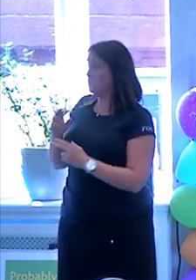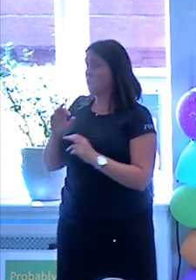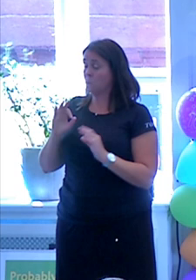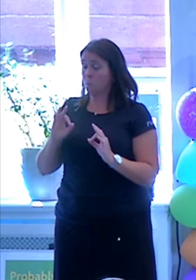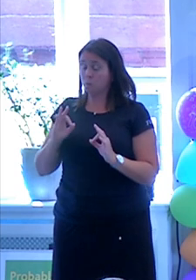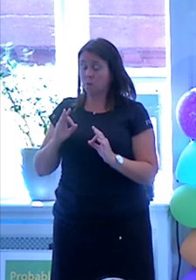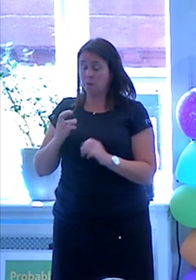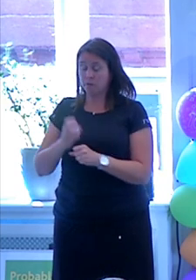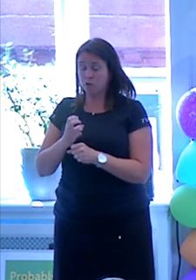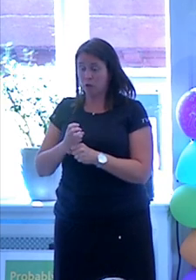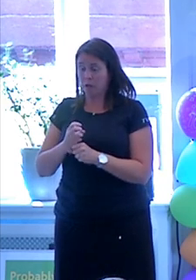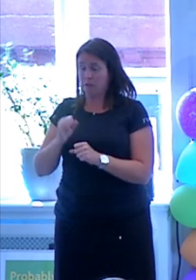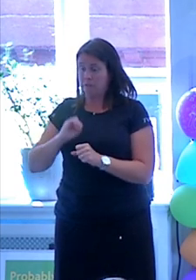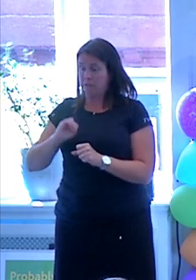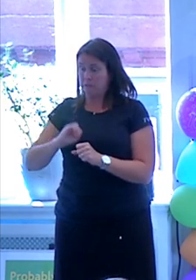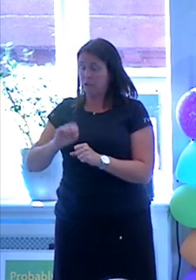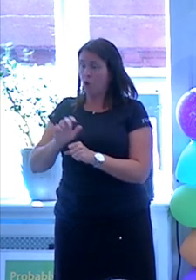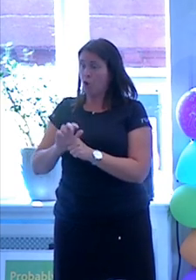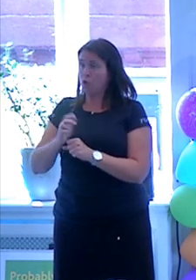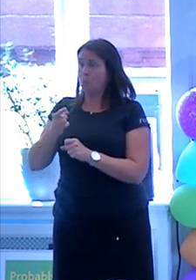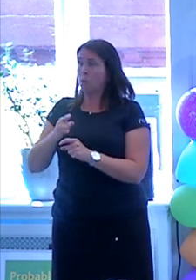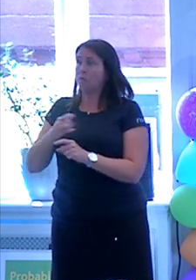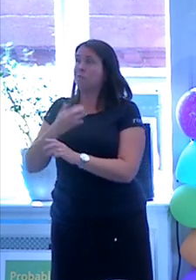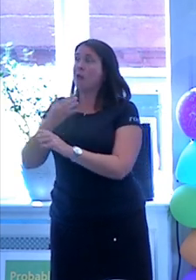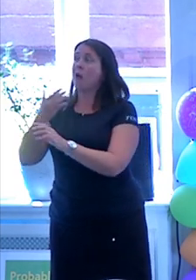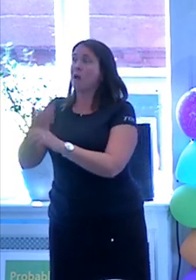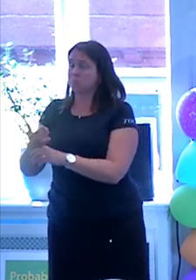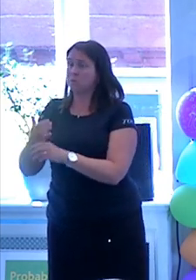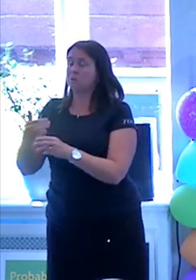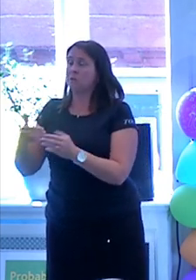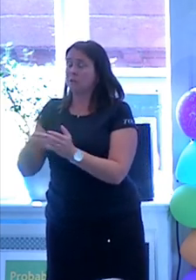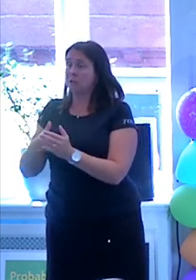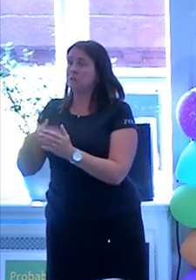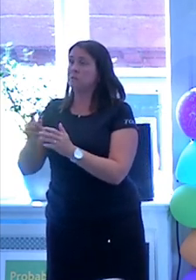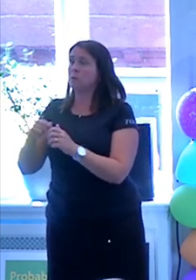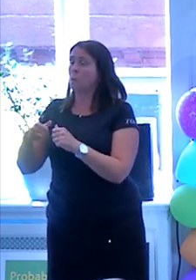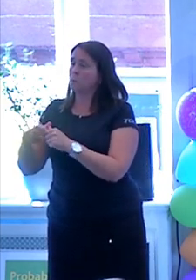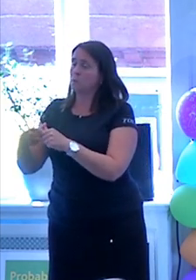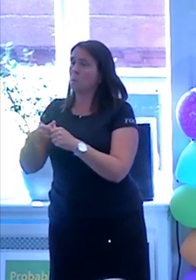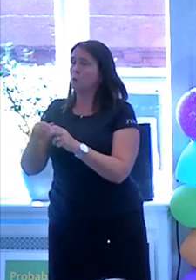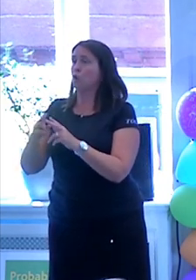här månaderna, 18 månaderna som är kvar tills detta är på plats?